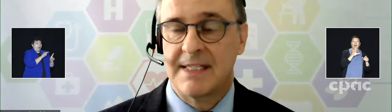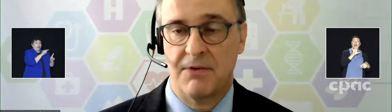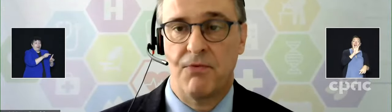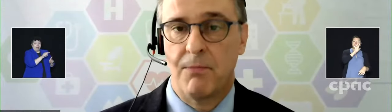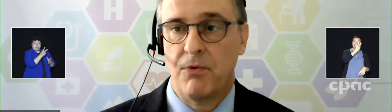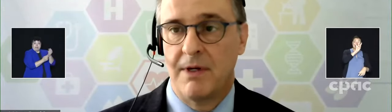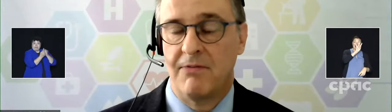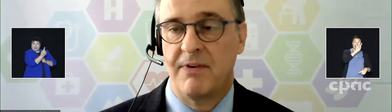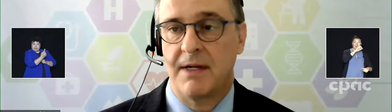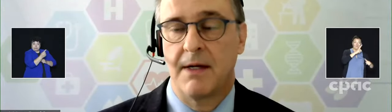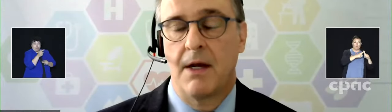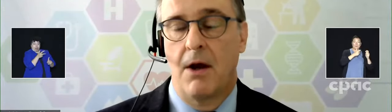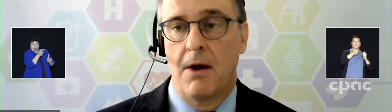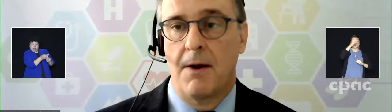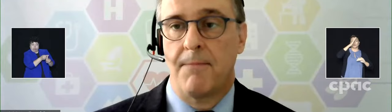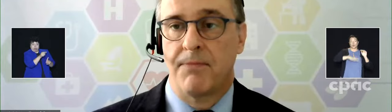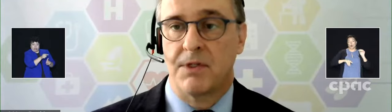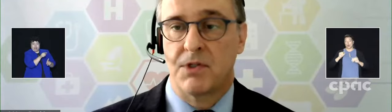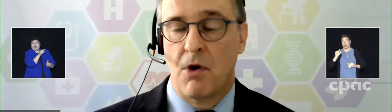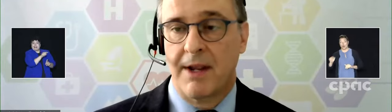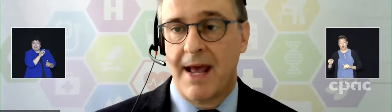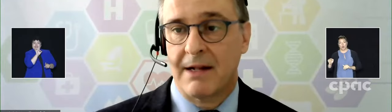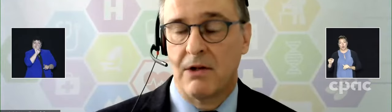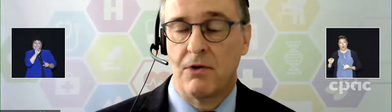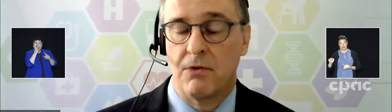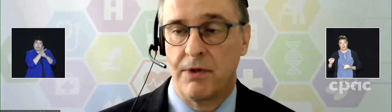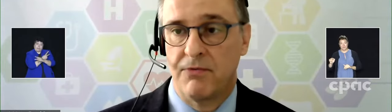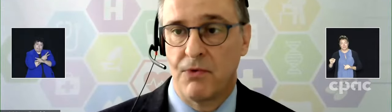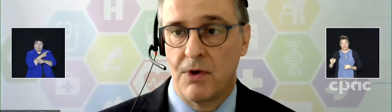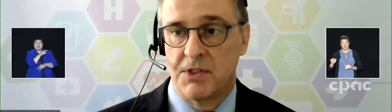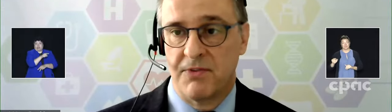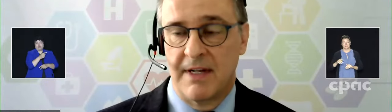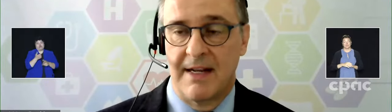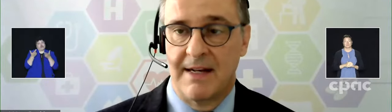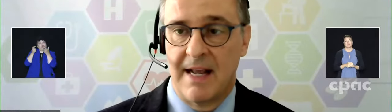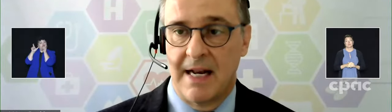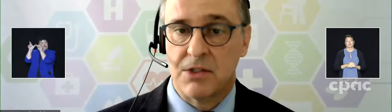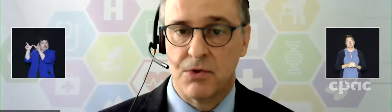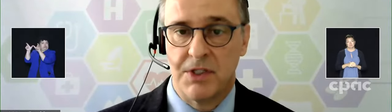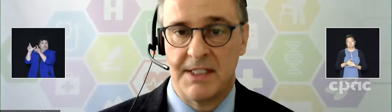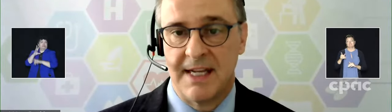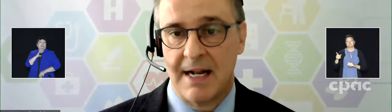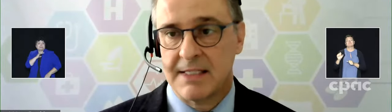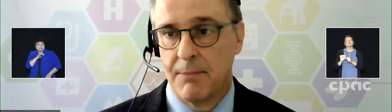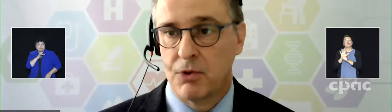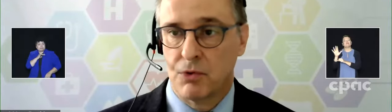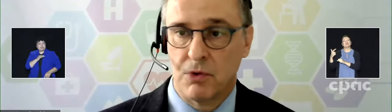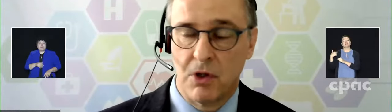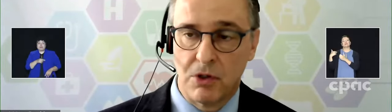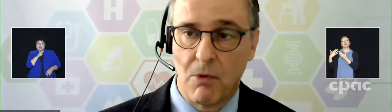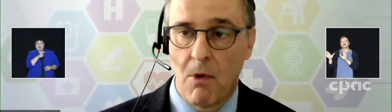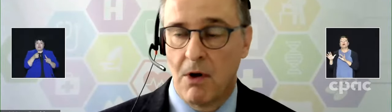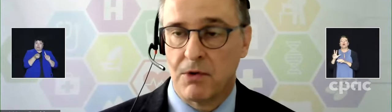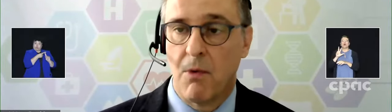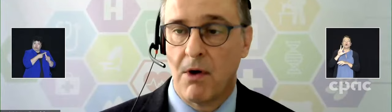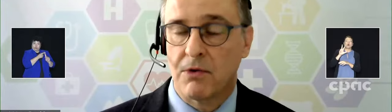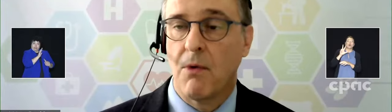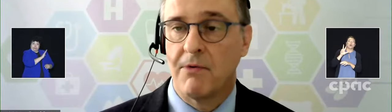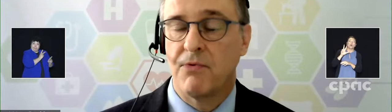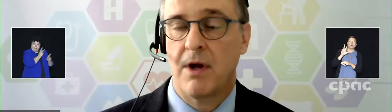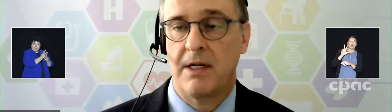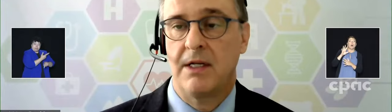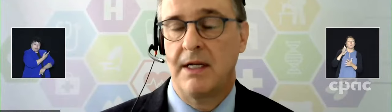plus élevés. Si on regarde au niveau de la souche initiale, c'était plus autour de trois fois